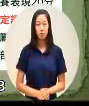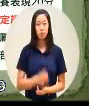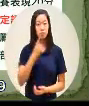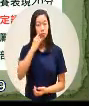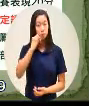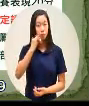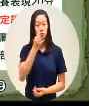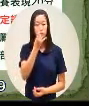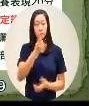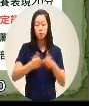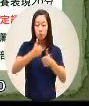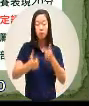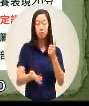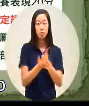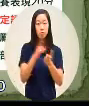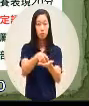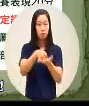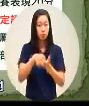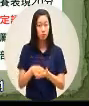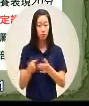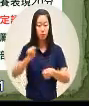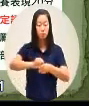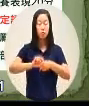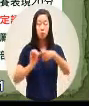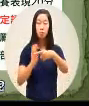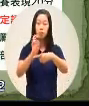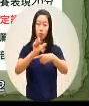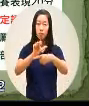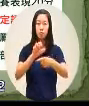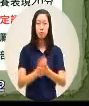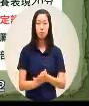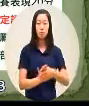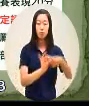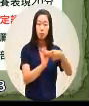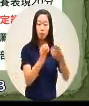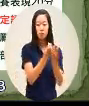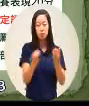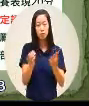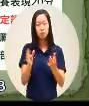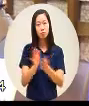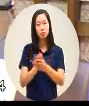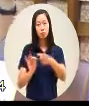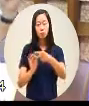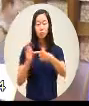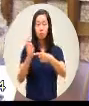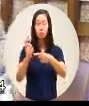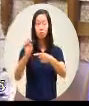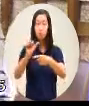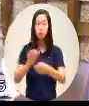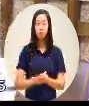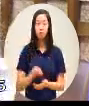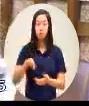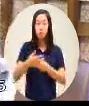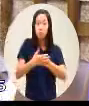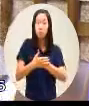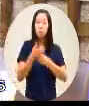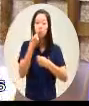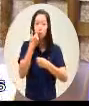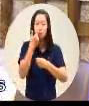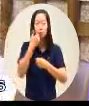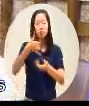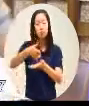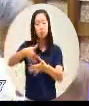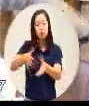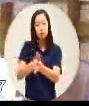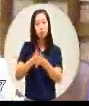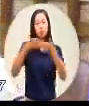证通过就 35%， 就有 35% 了，就100分就有35分了。这个就是要保障给我们弱势团